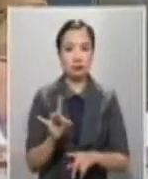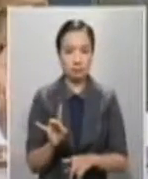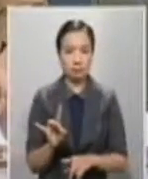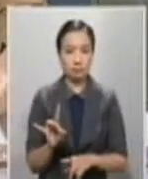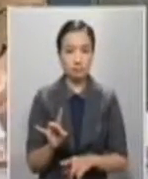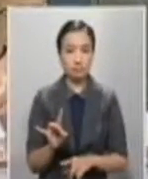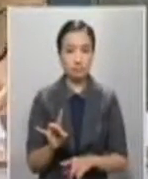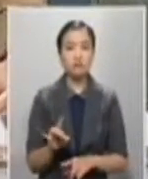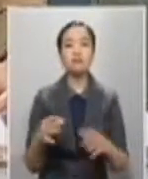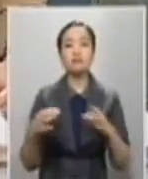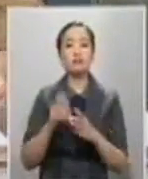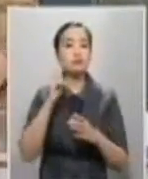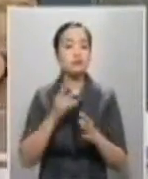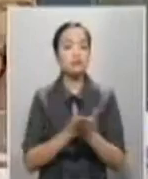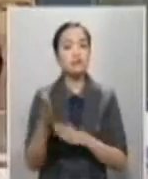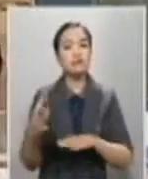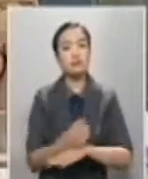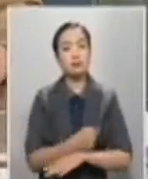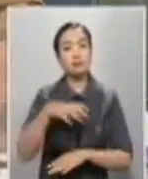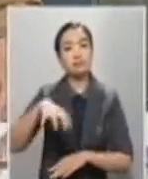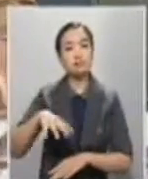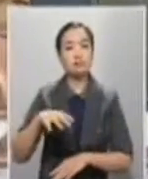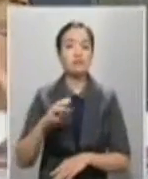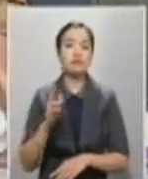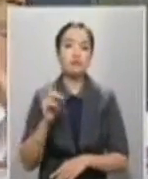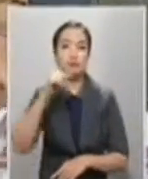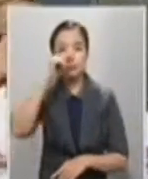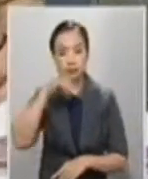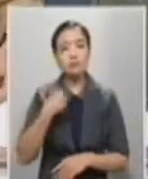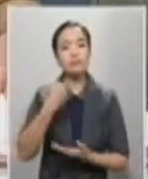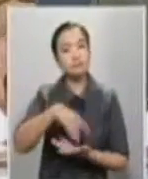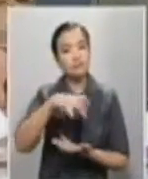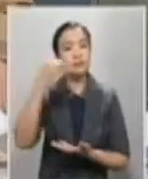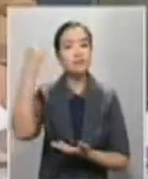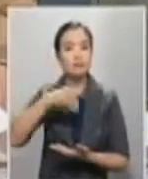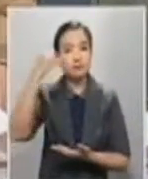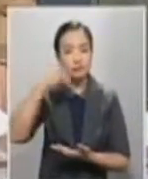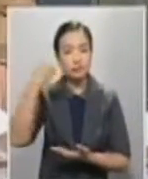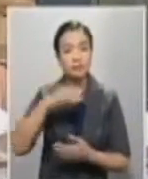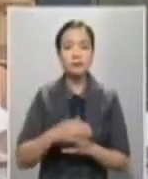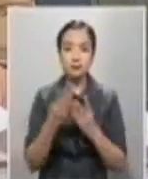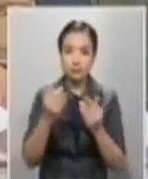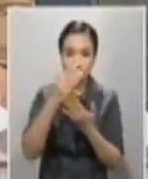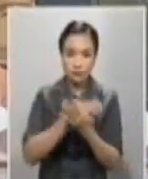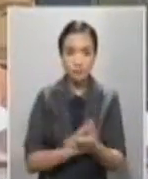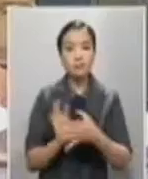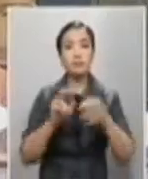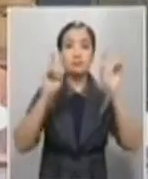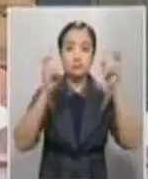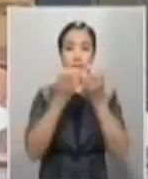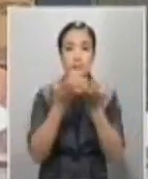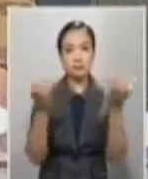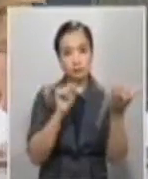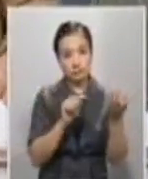ซึ่งทางทีมข่าวการเมืองสำนักข่าวไทยอสมทเราก็จะมีรายงานแบบนี้มาทุกวันทุกวันนะคะเป็นรายละเอียดที่เกี่ยวข้องกับประเด็นรัฐธรรม